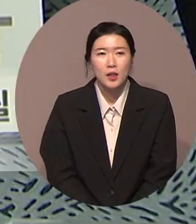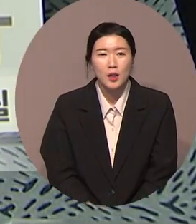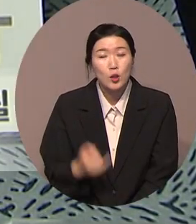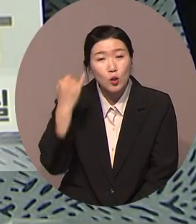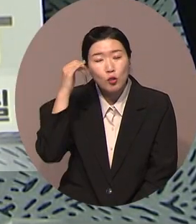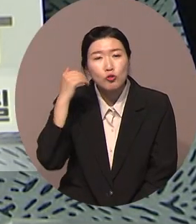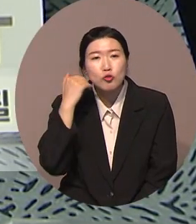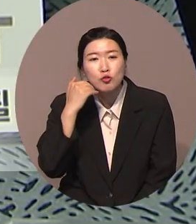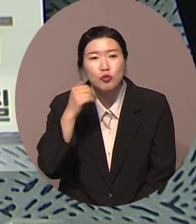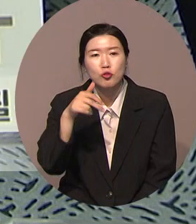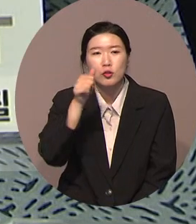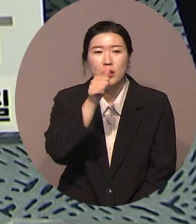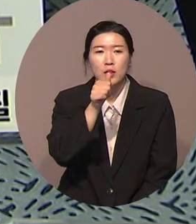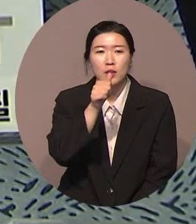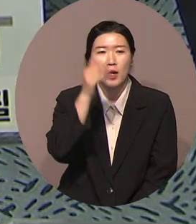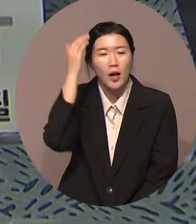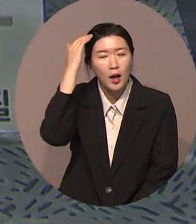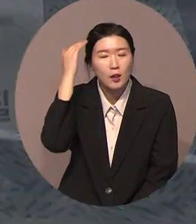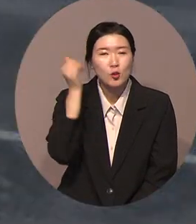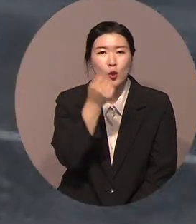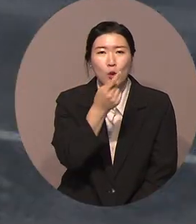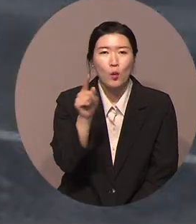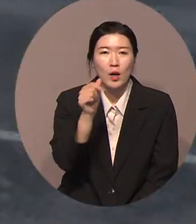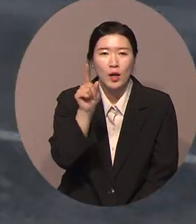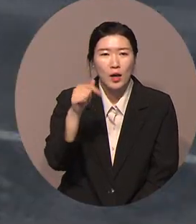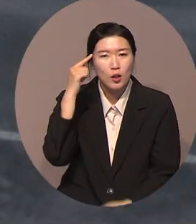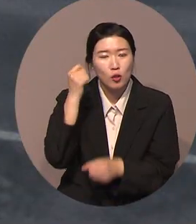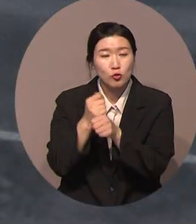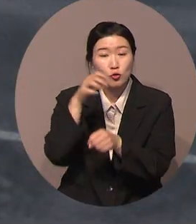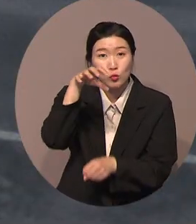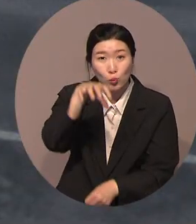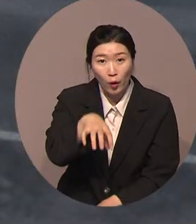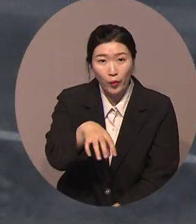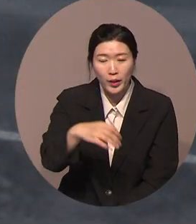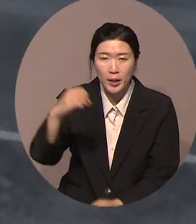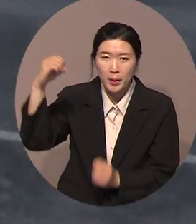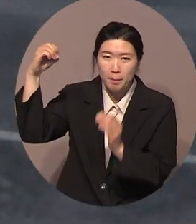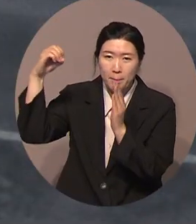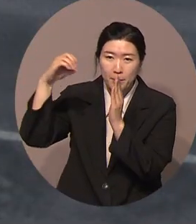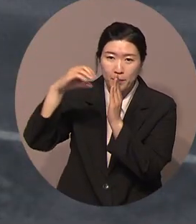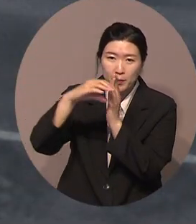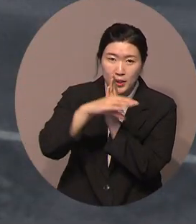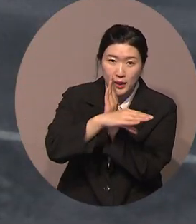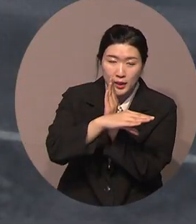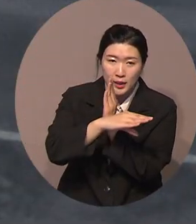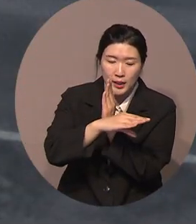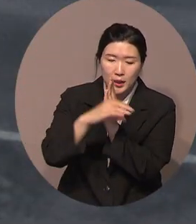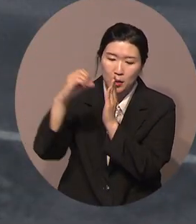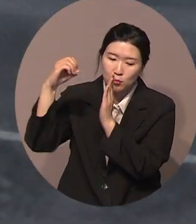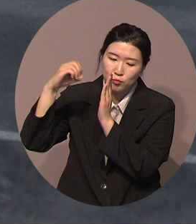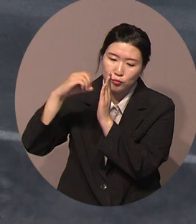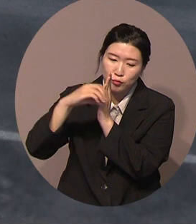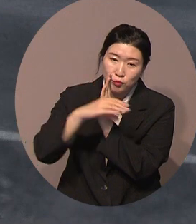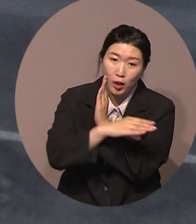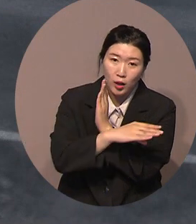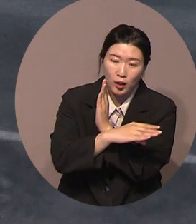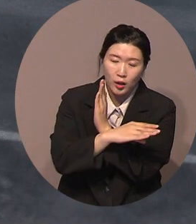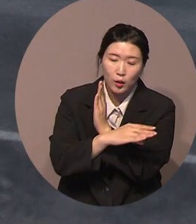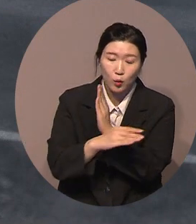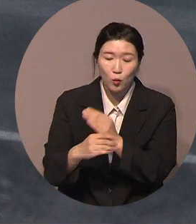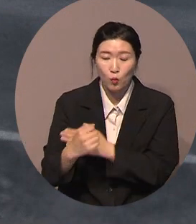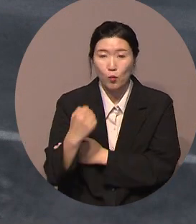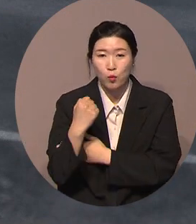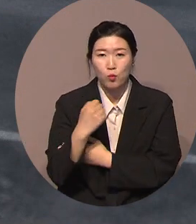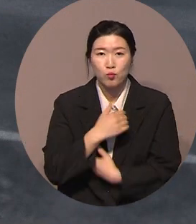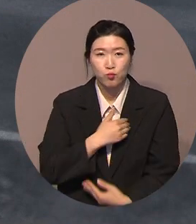한국화학연구원 등이 공동 개발한 반사 방지 코팅 기술로 빛을 반사하는 대신 잘 투과시켜 일반 필름과 비교해